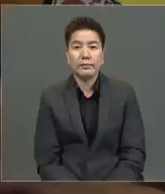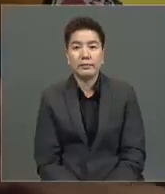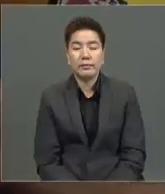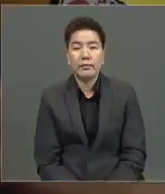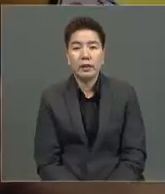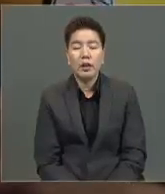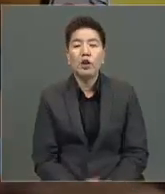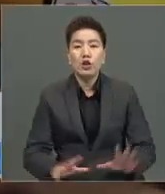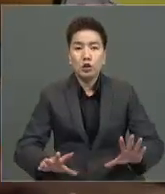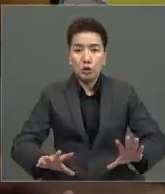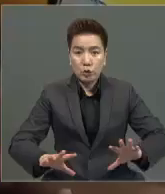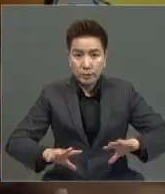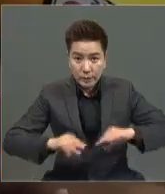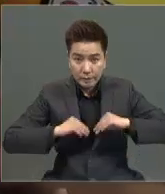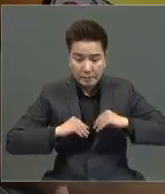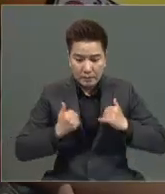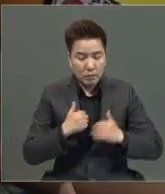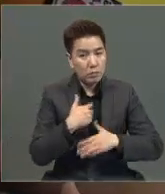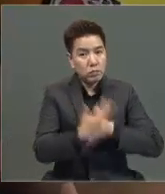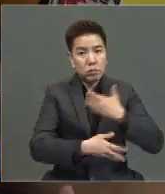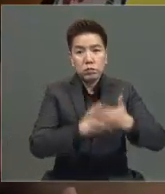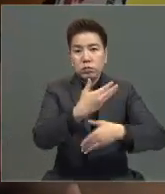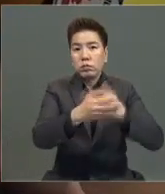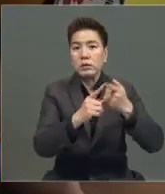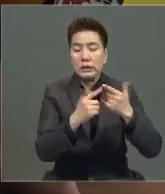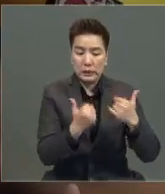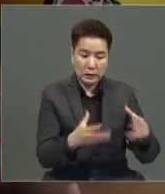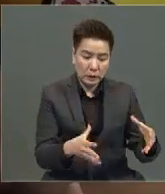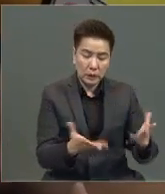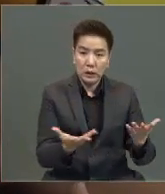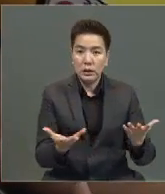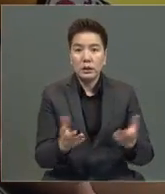ก็ต้องยอมรับว่าสถานการณ์มันพัฒนาไปแล้วก็